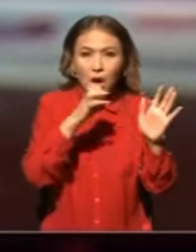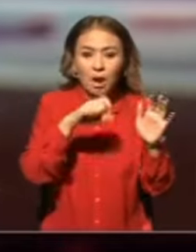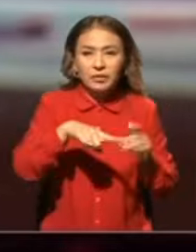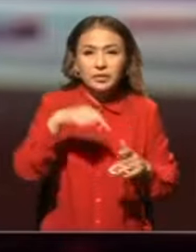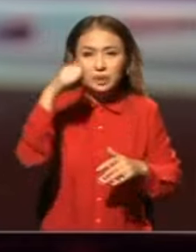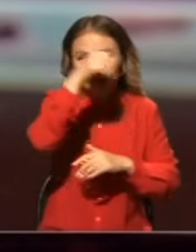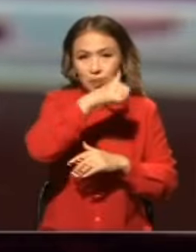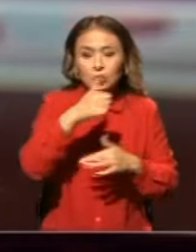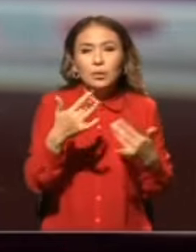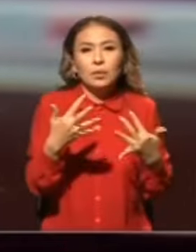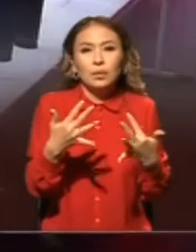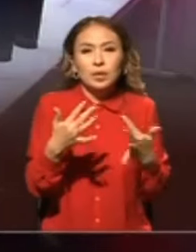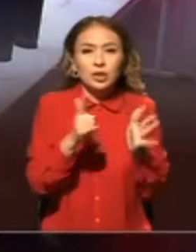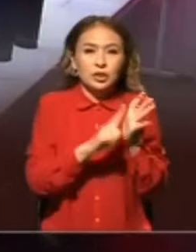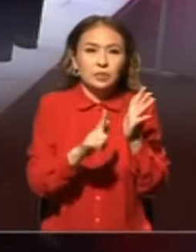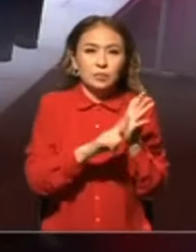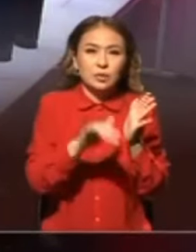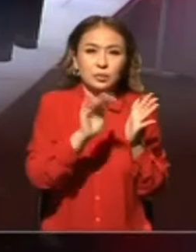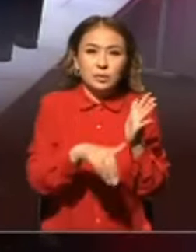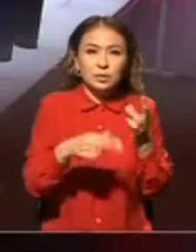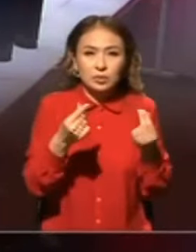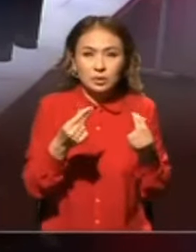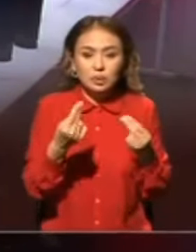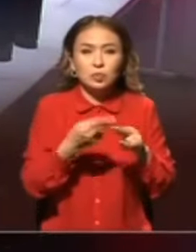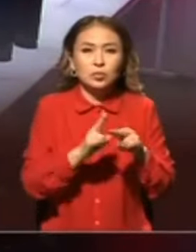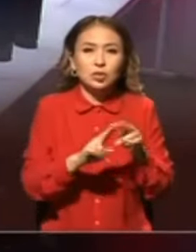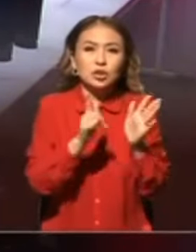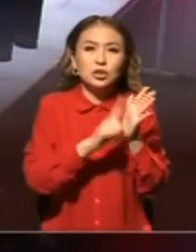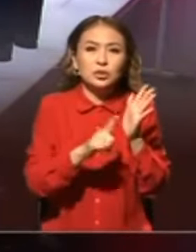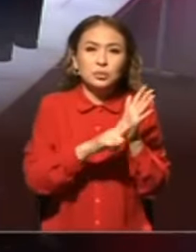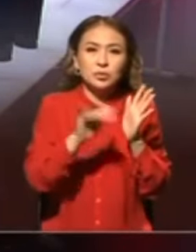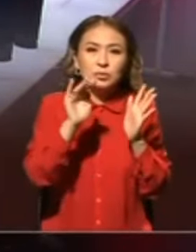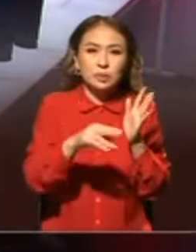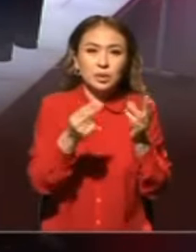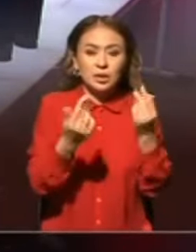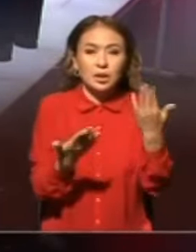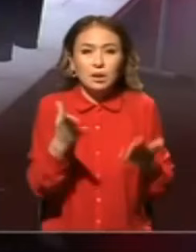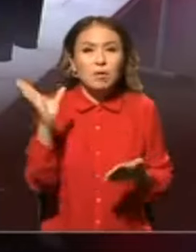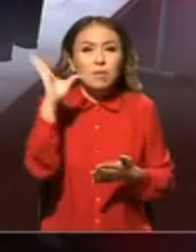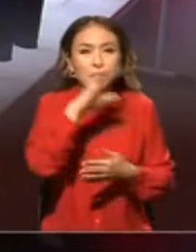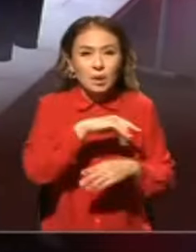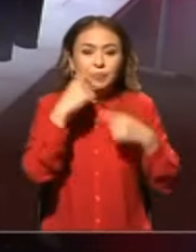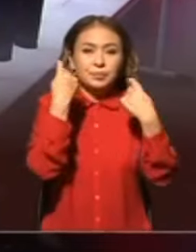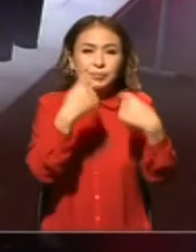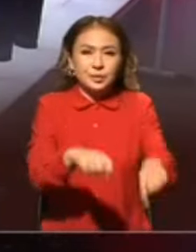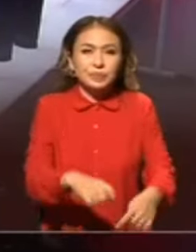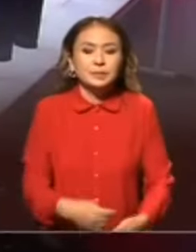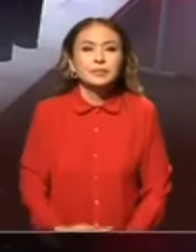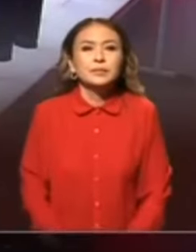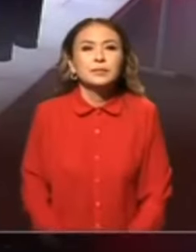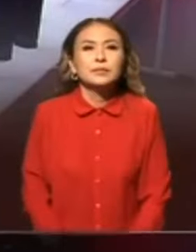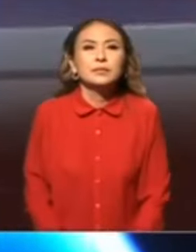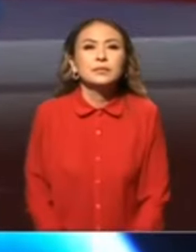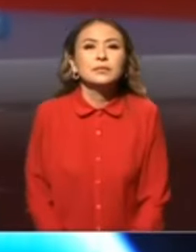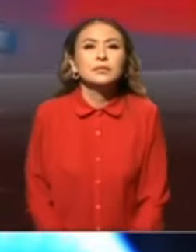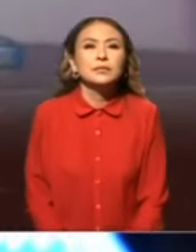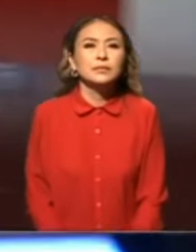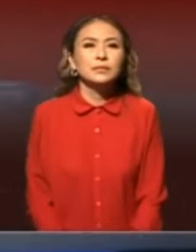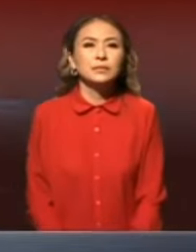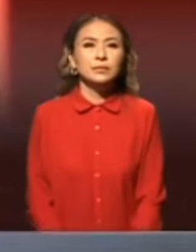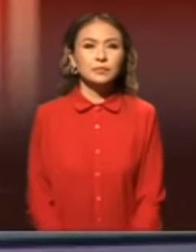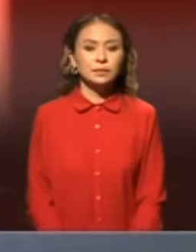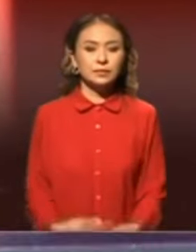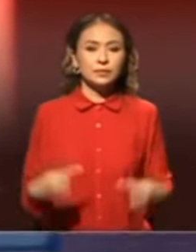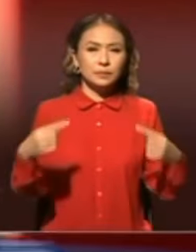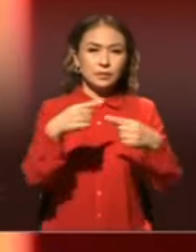қанша? 70 мың теңге ме? Оны 70 мың теңгеге сата алса, және бір себебін қосып берейін. Өтірік пе, Әділет? Рас,